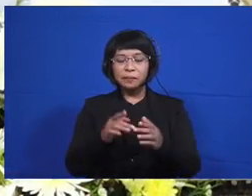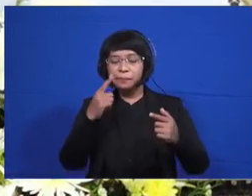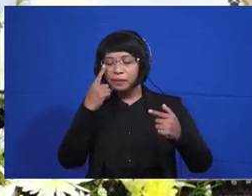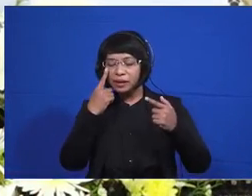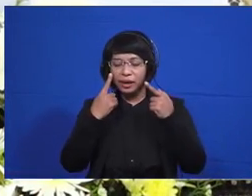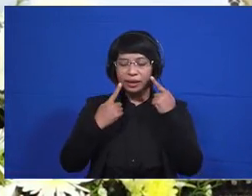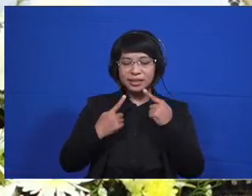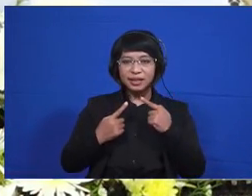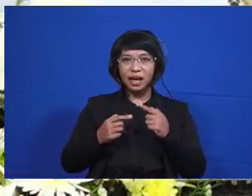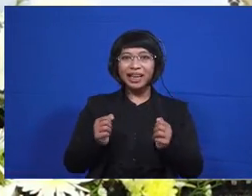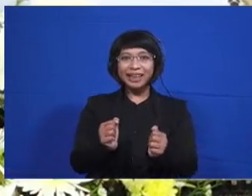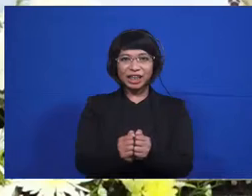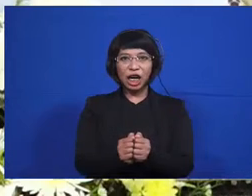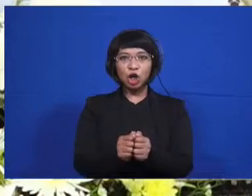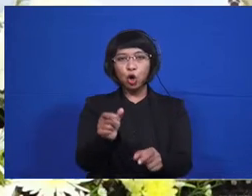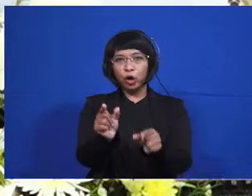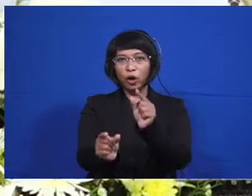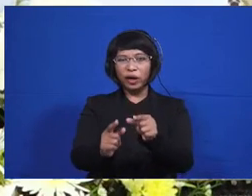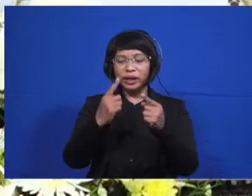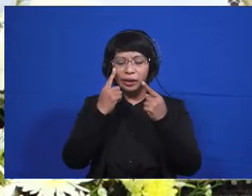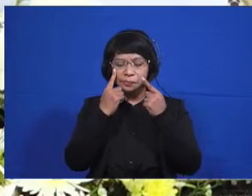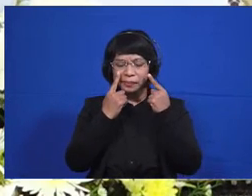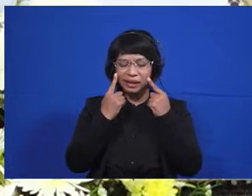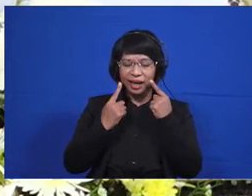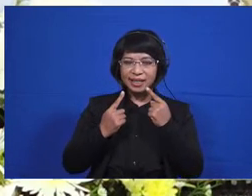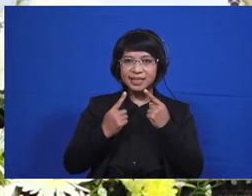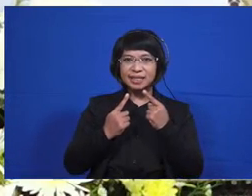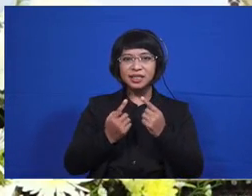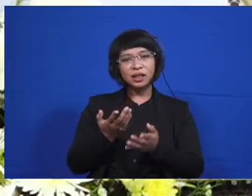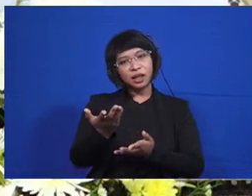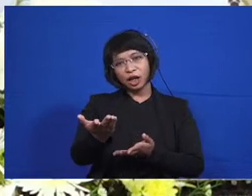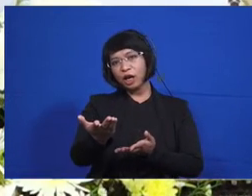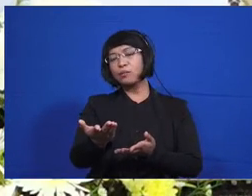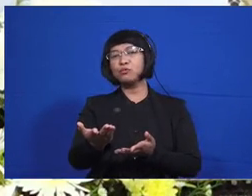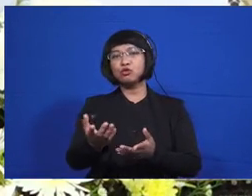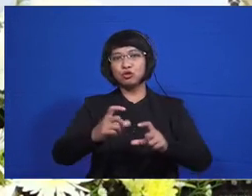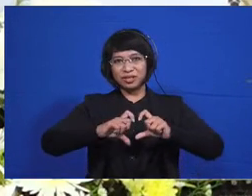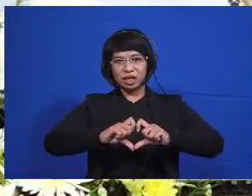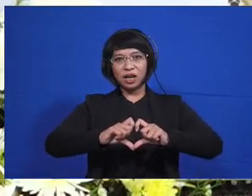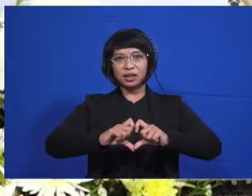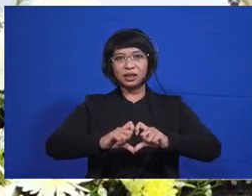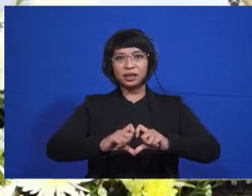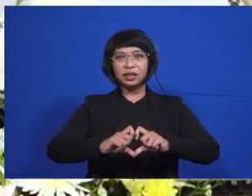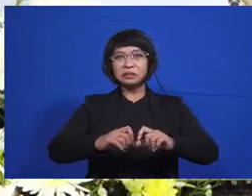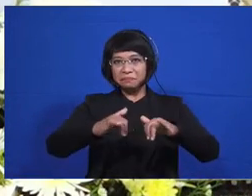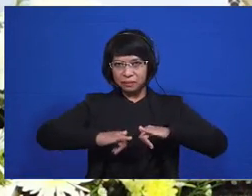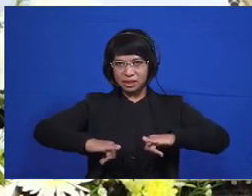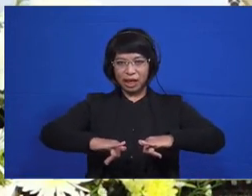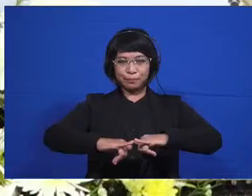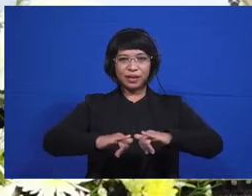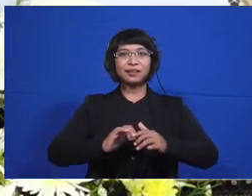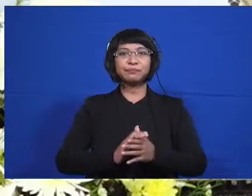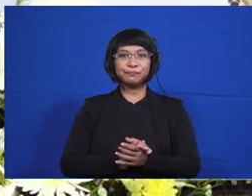menangis. Hendaklah kamu sehati, sepikir dalam hidupmu bersama.